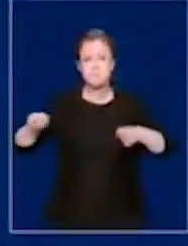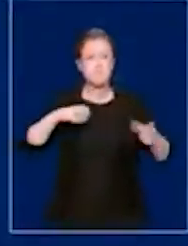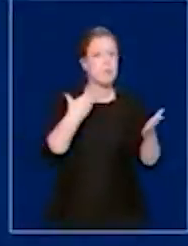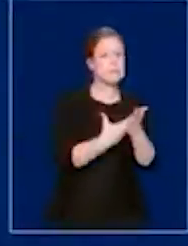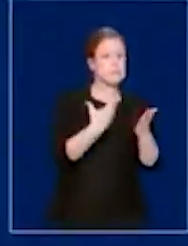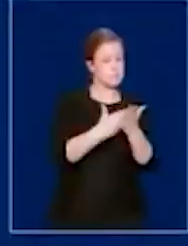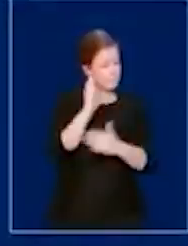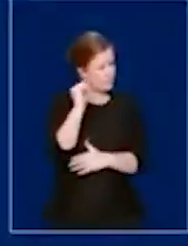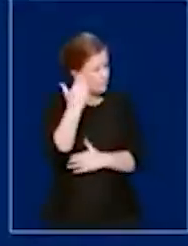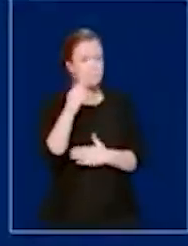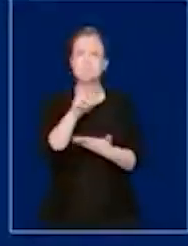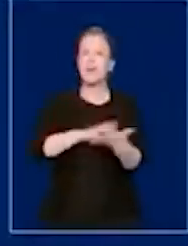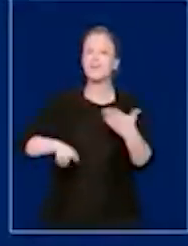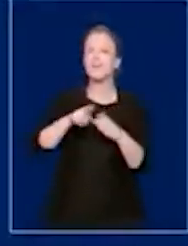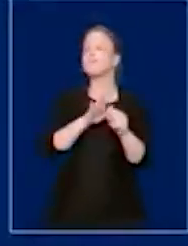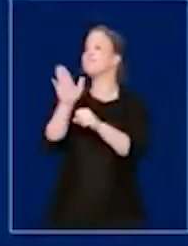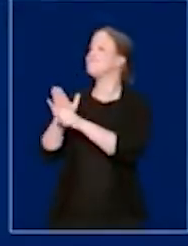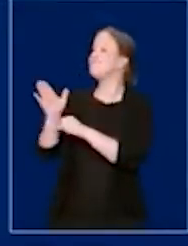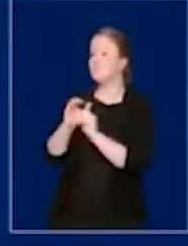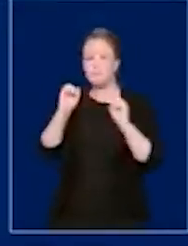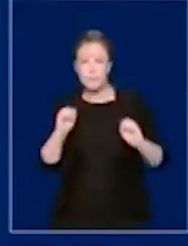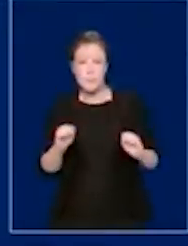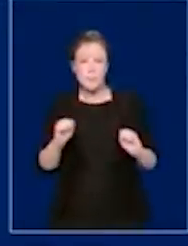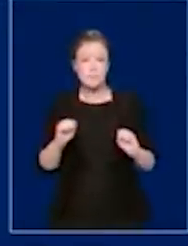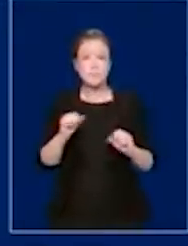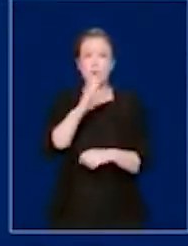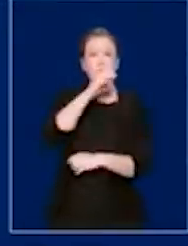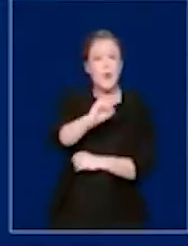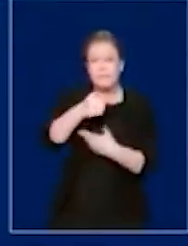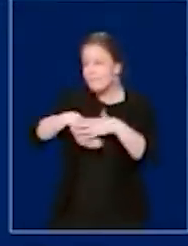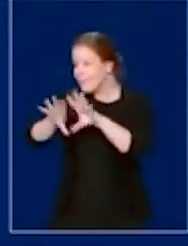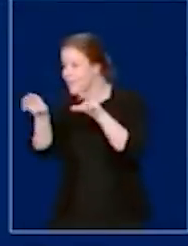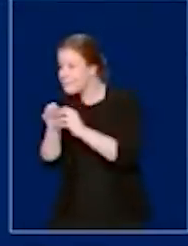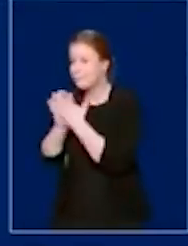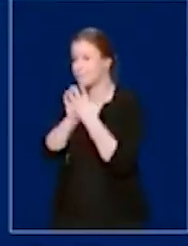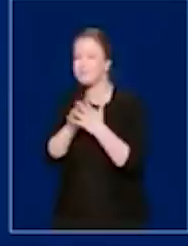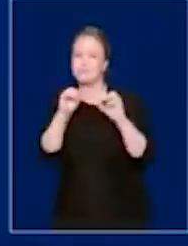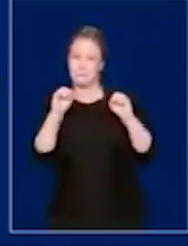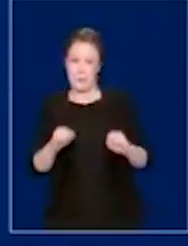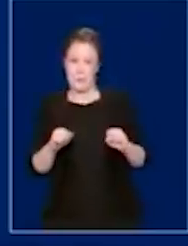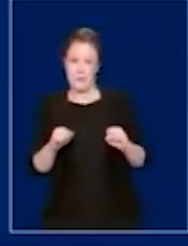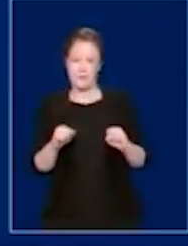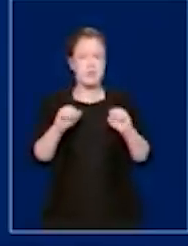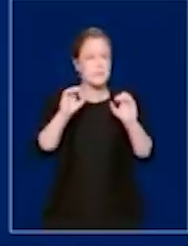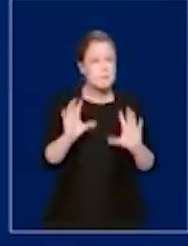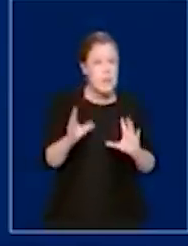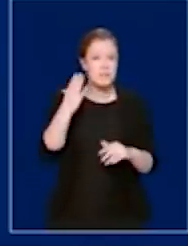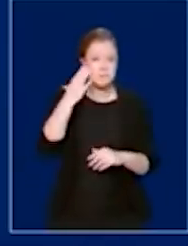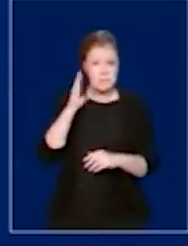entre régions et passer noël en famille il faudra au maximum limité les déplacements inutiles